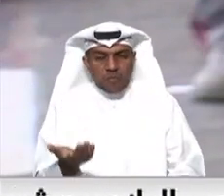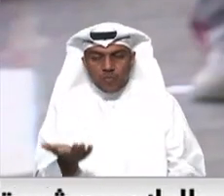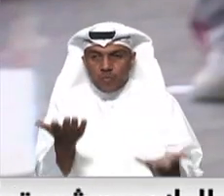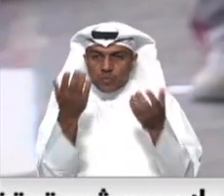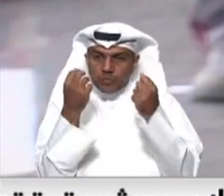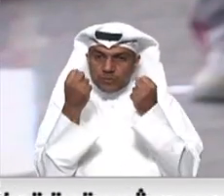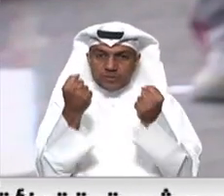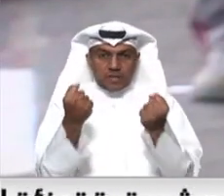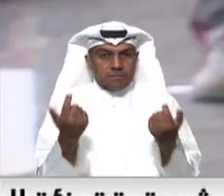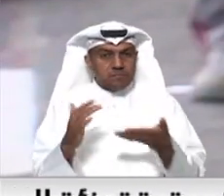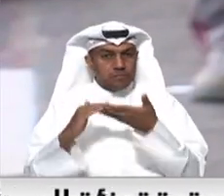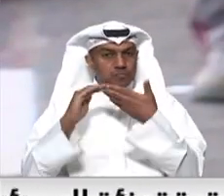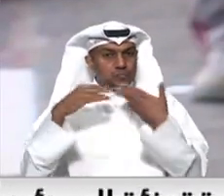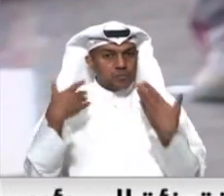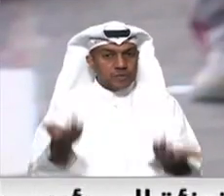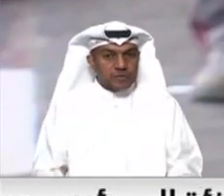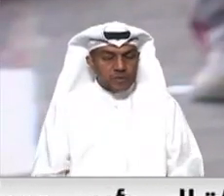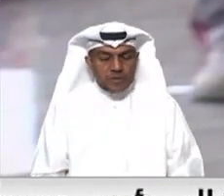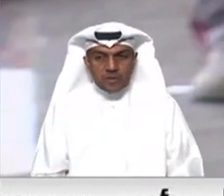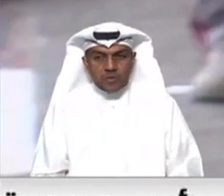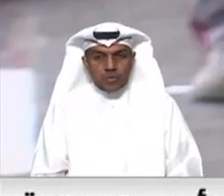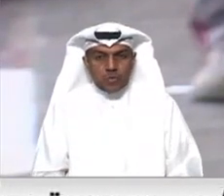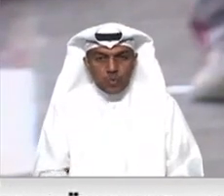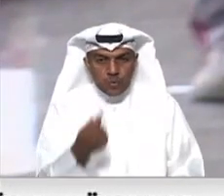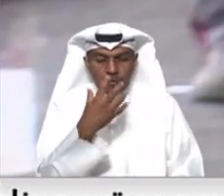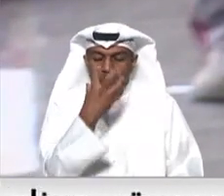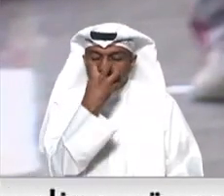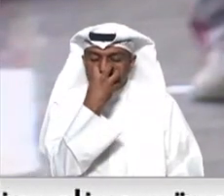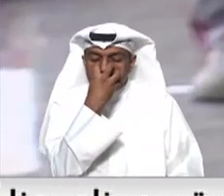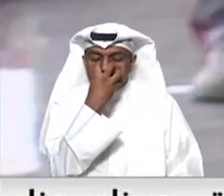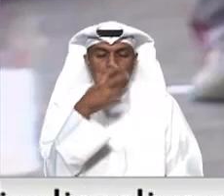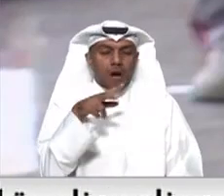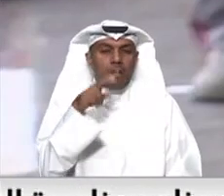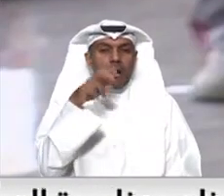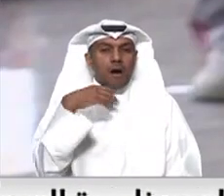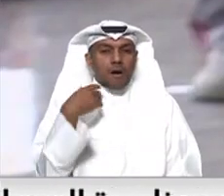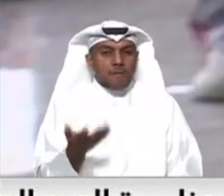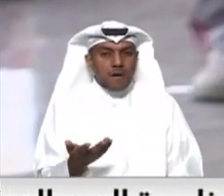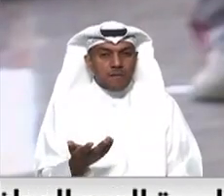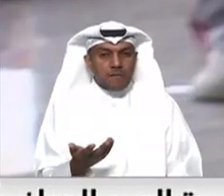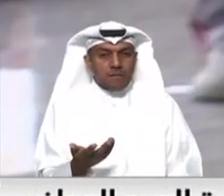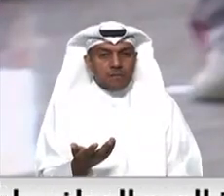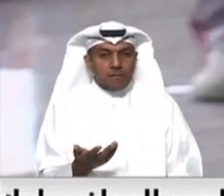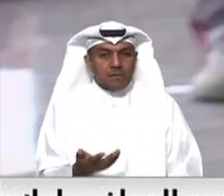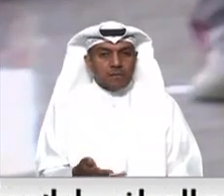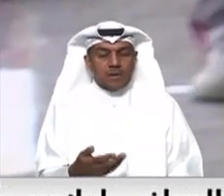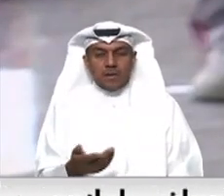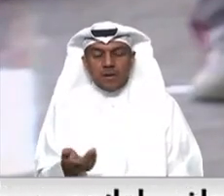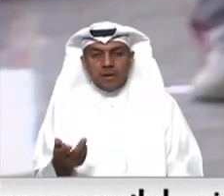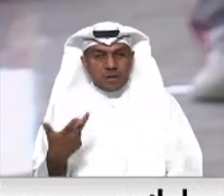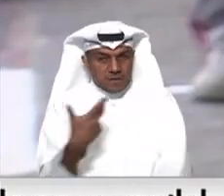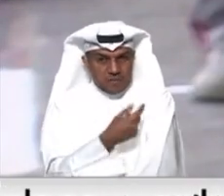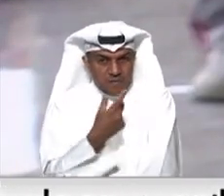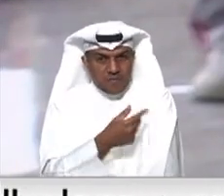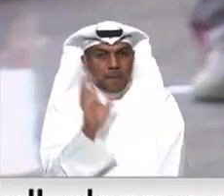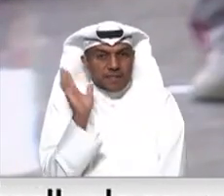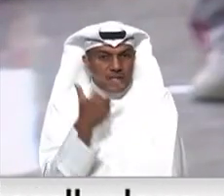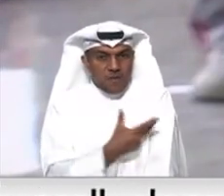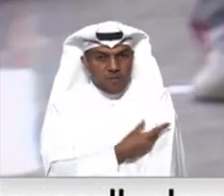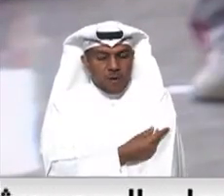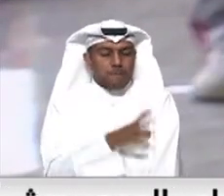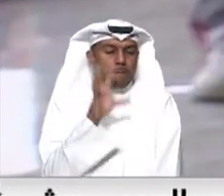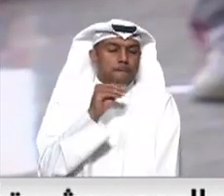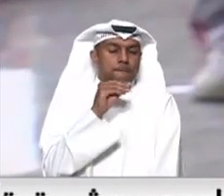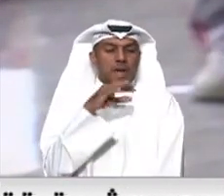بكفي. طب الهدنة هذه بدنا هدنة على طول، احنا بدنا هدنة نهارين ويضحكوا علينا يعطونا بس يدقونا إبر بنج، بدنا احنا